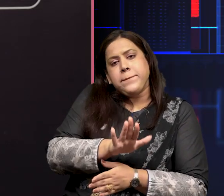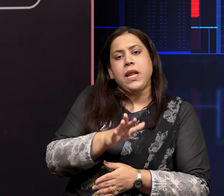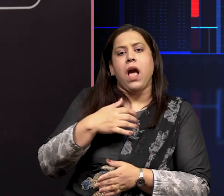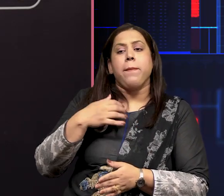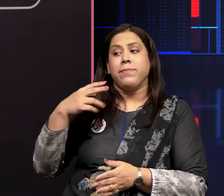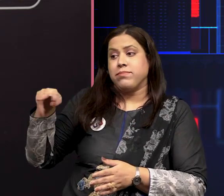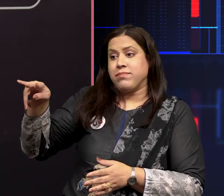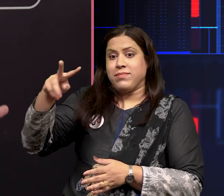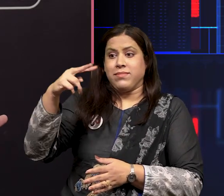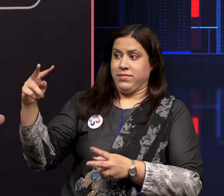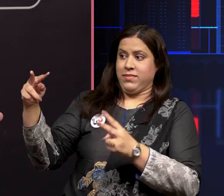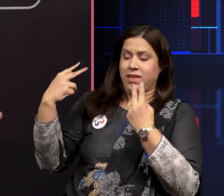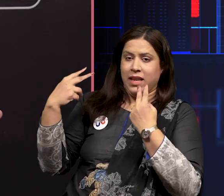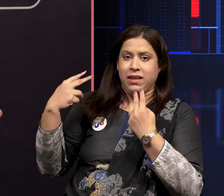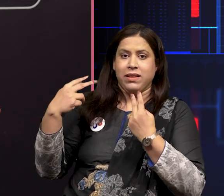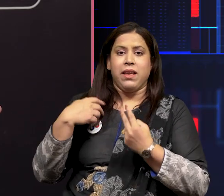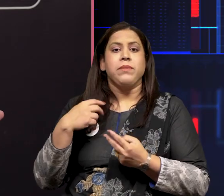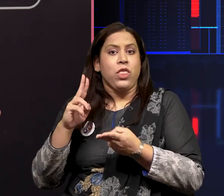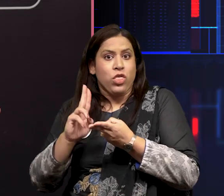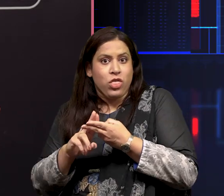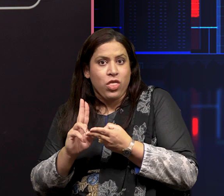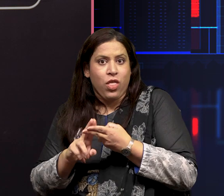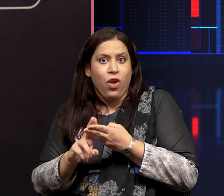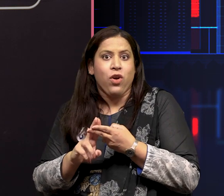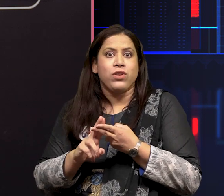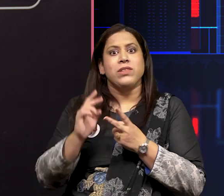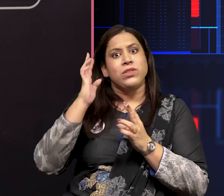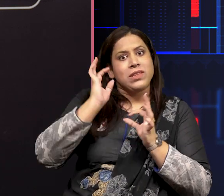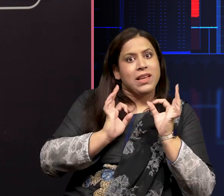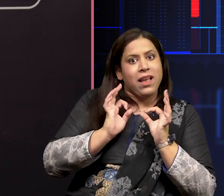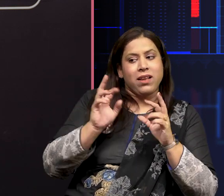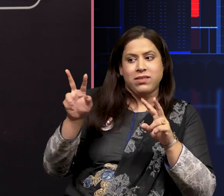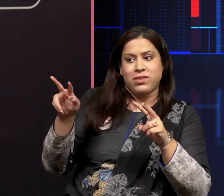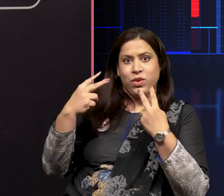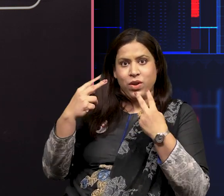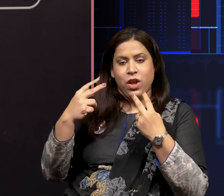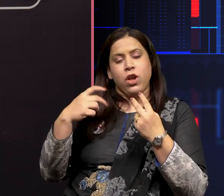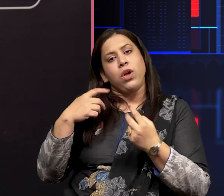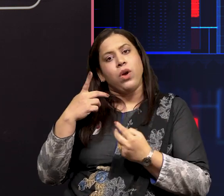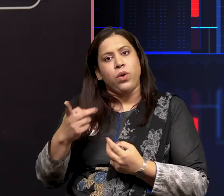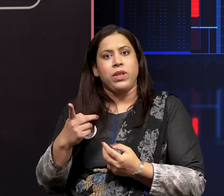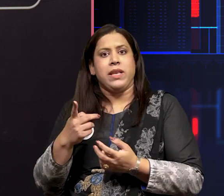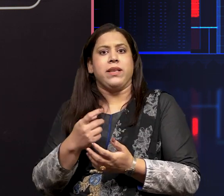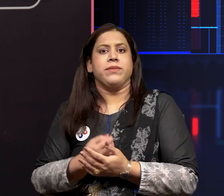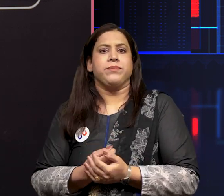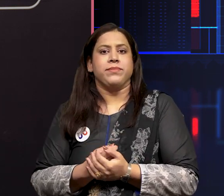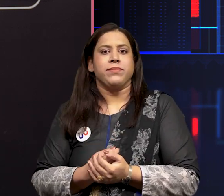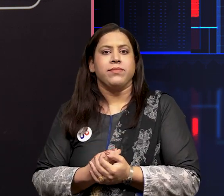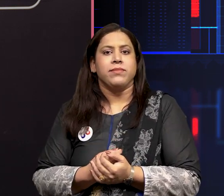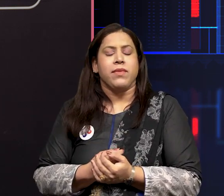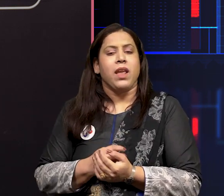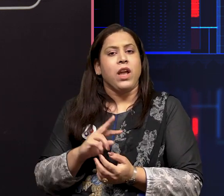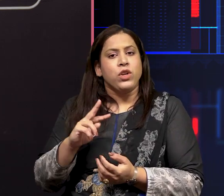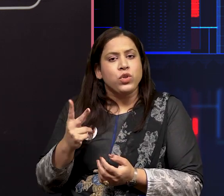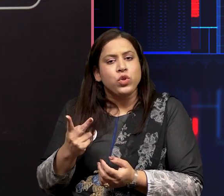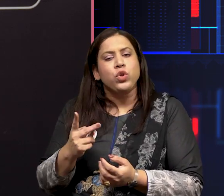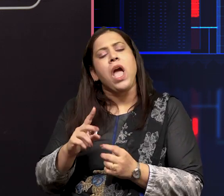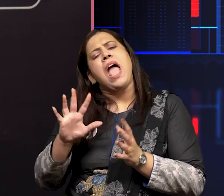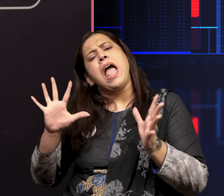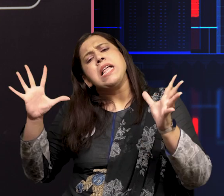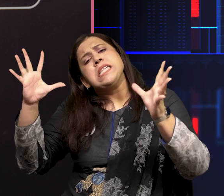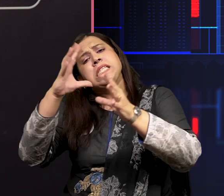टू everyone who is going to look at the work once that person is going to go. Because